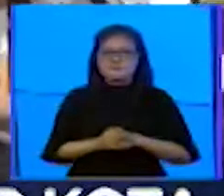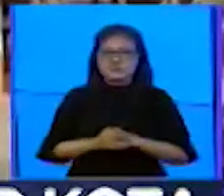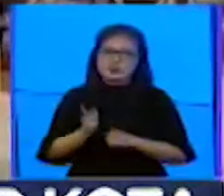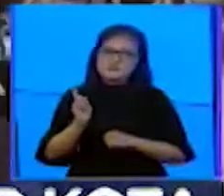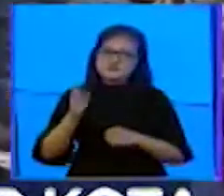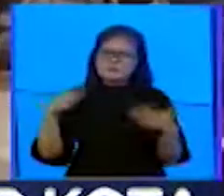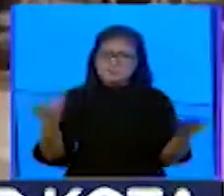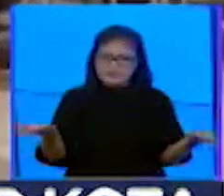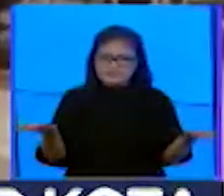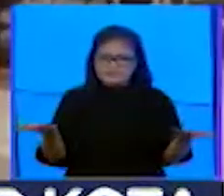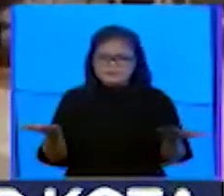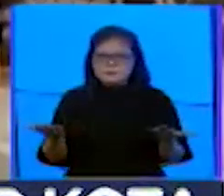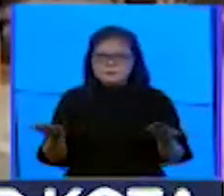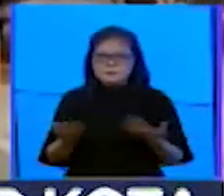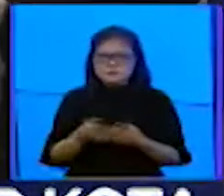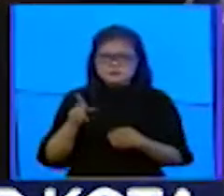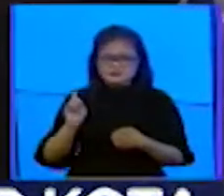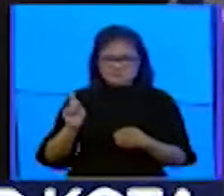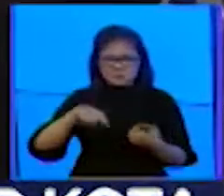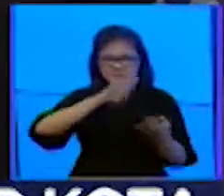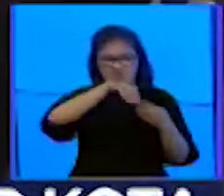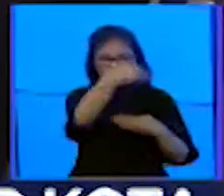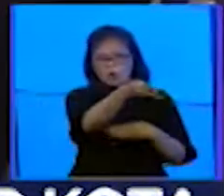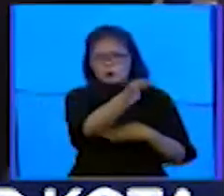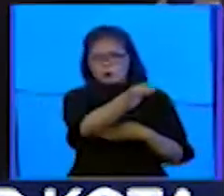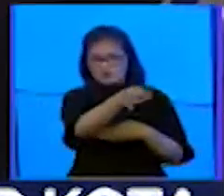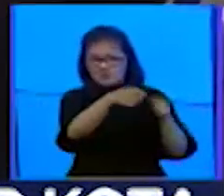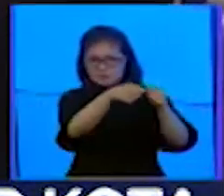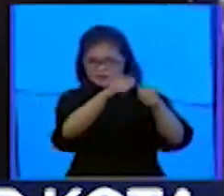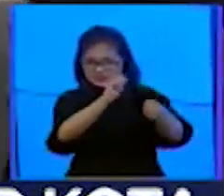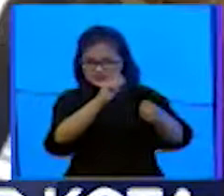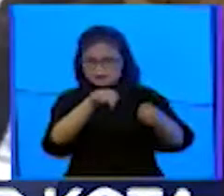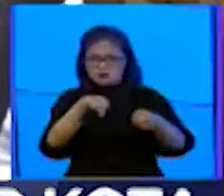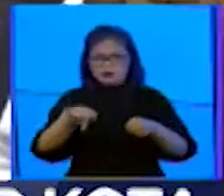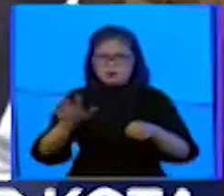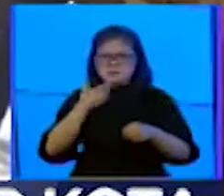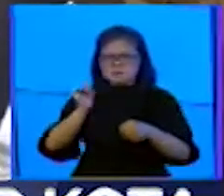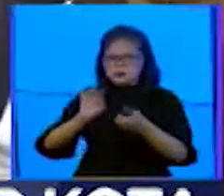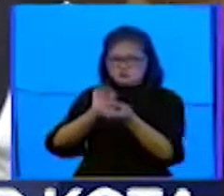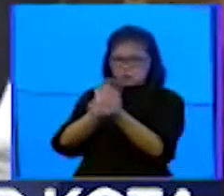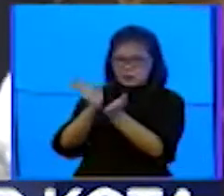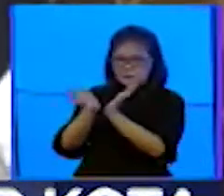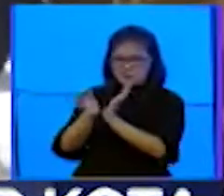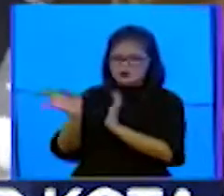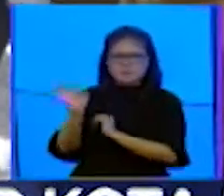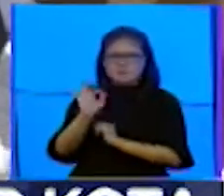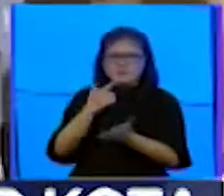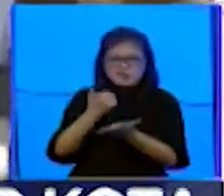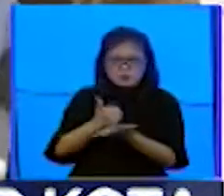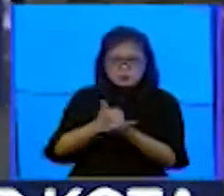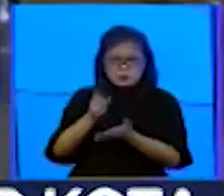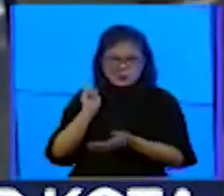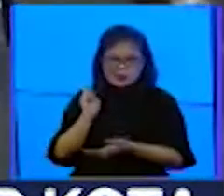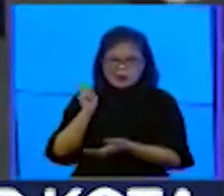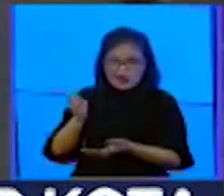tentu di luar kota diadakan testing dan tracing seperti yang dilakukan di Surabaya, sehingga tidak mengetahui jika seseorang tersebut sudah menjadi